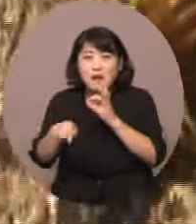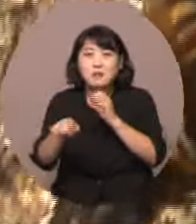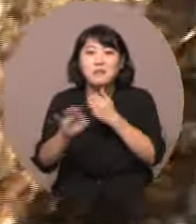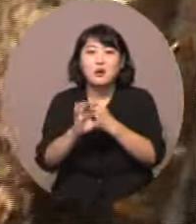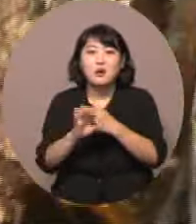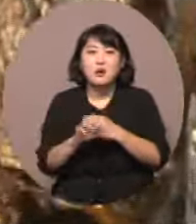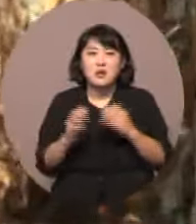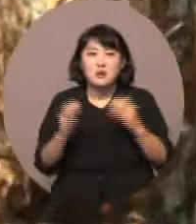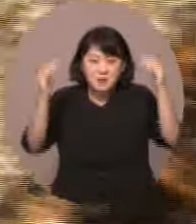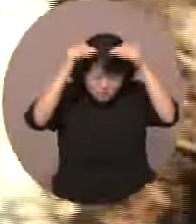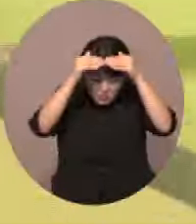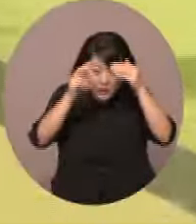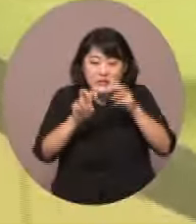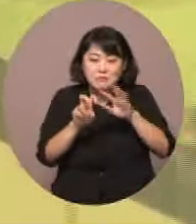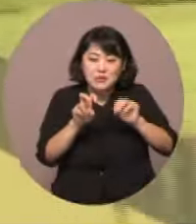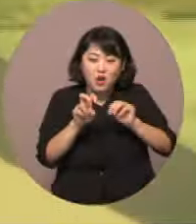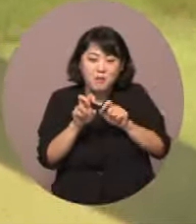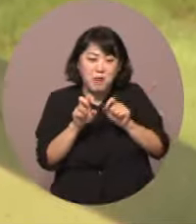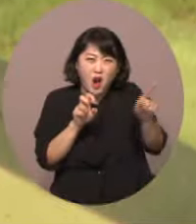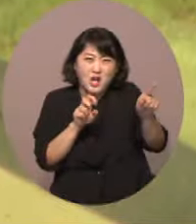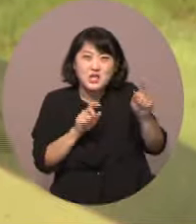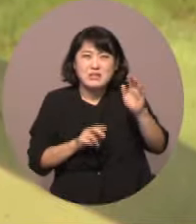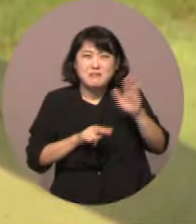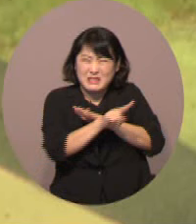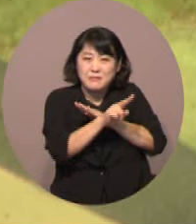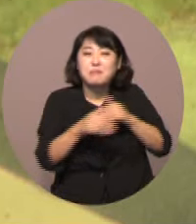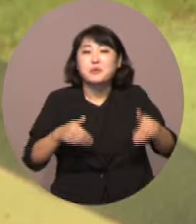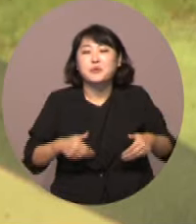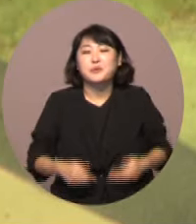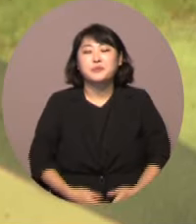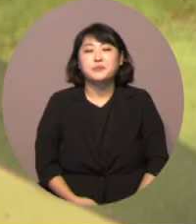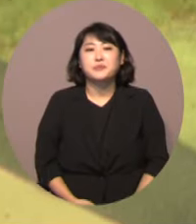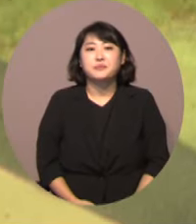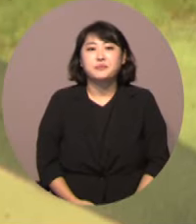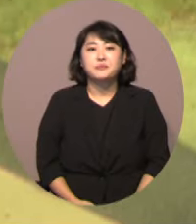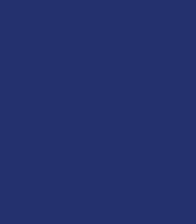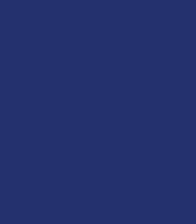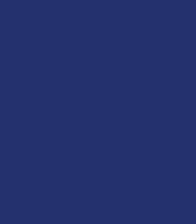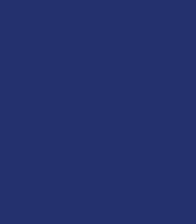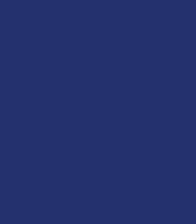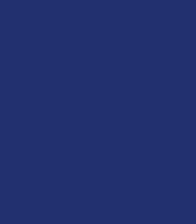이상 신속하게 대피해야 합니다 MBC 뉴스 김성국 있니다